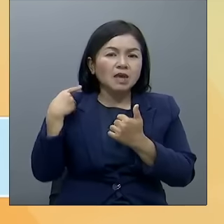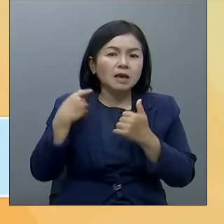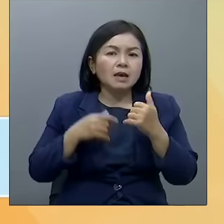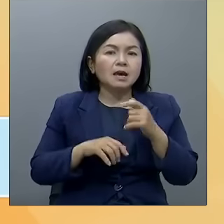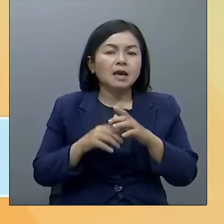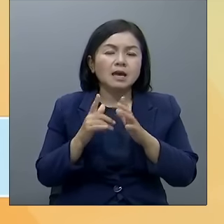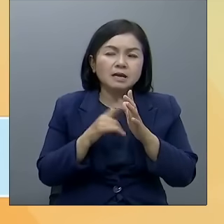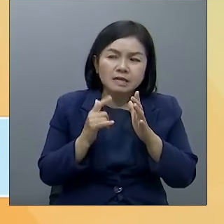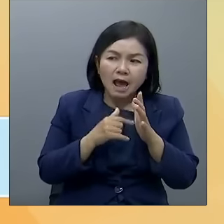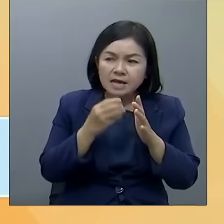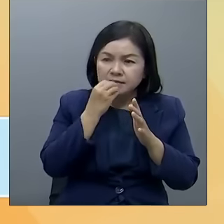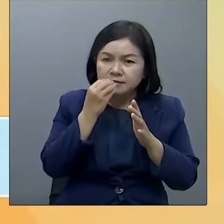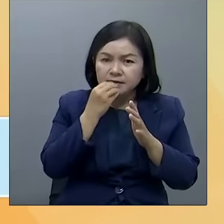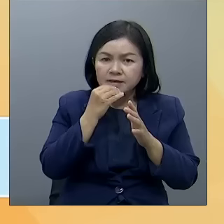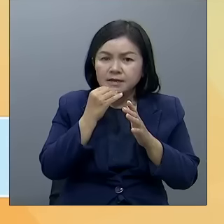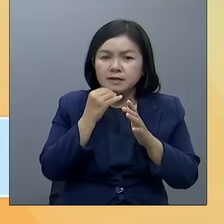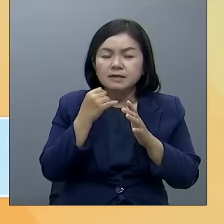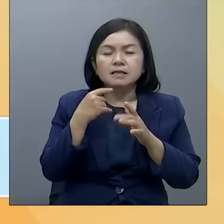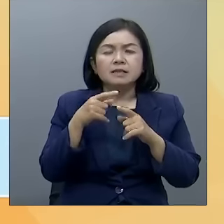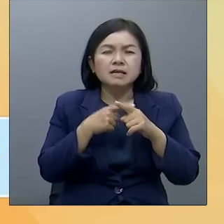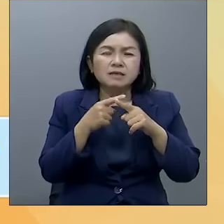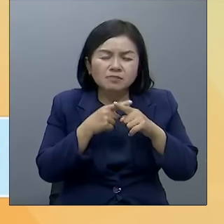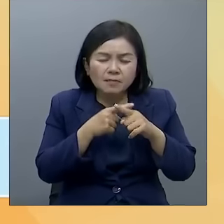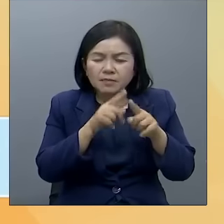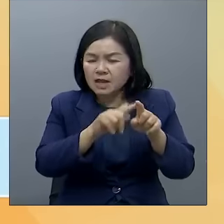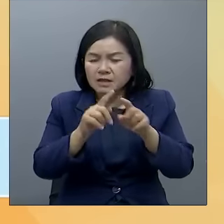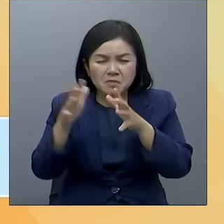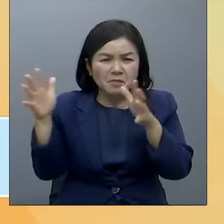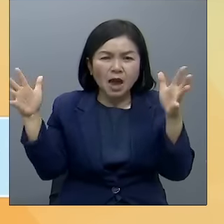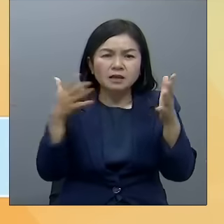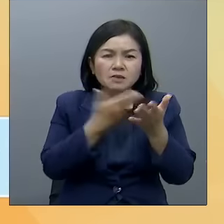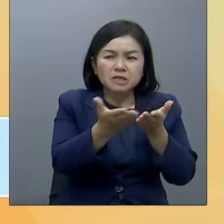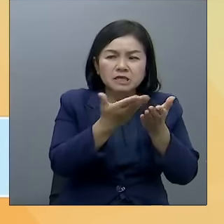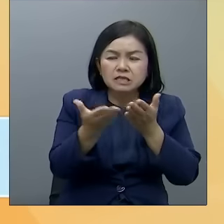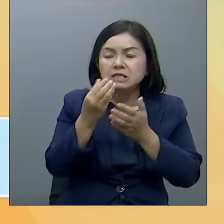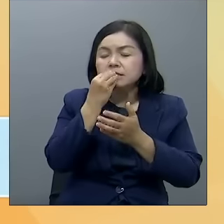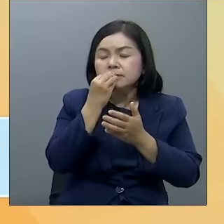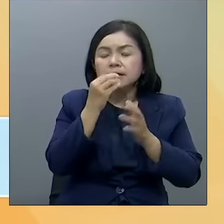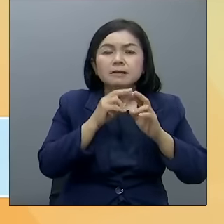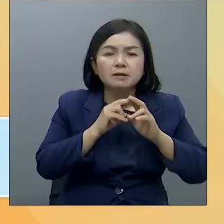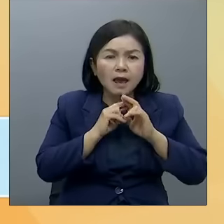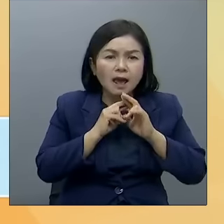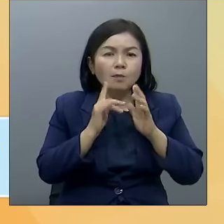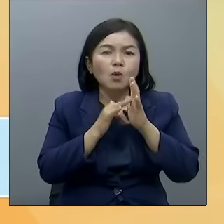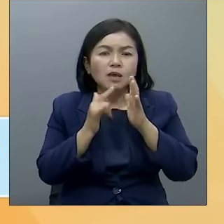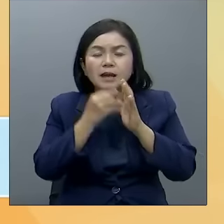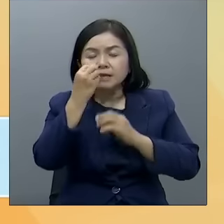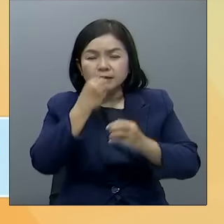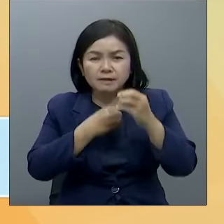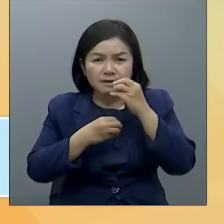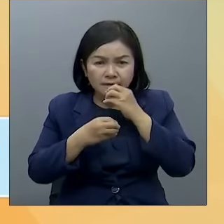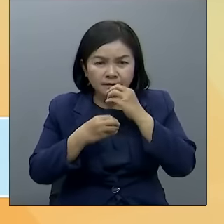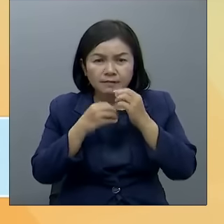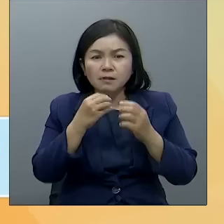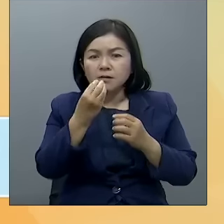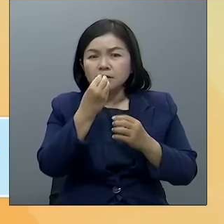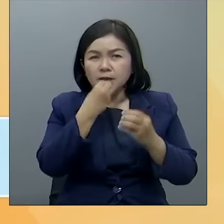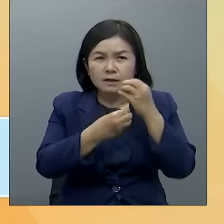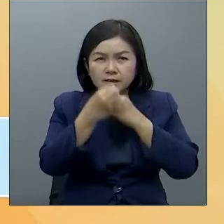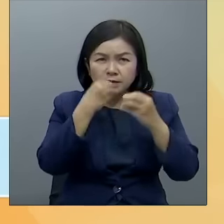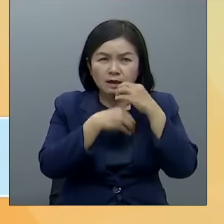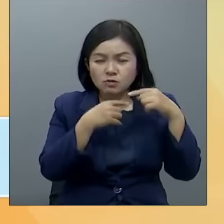ครับหรือจะมียาแก้ปวดในกลุ่มเอนเซมมากมายอีกหลายตัวนะครับที่เราทานกันเป็นประจำ ครับ ยาในกลุ่มนี้เนี่ยถ้าเรารับประทานต่อเนื่องกันเป็